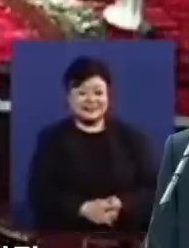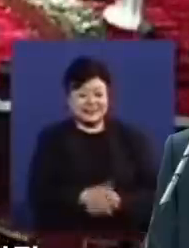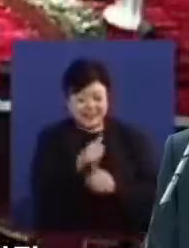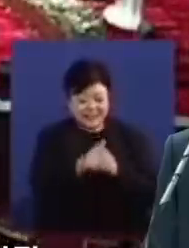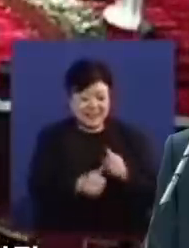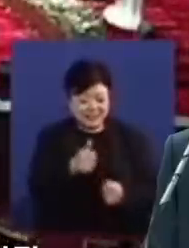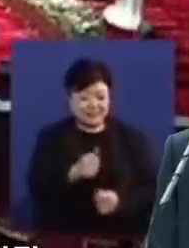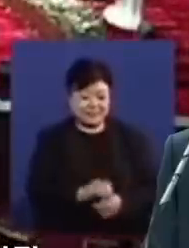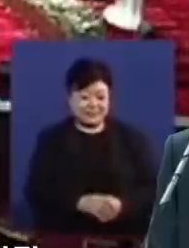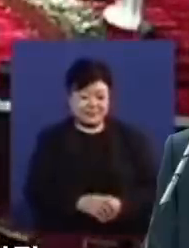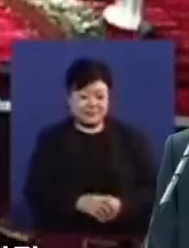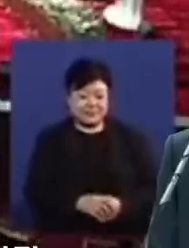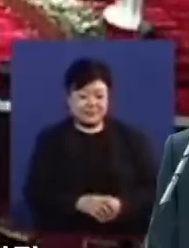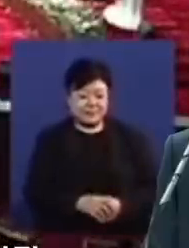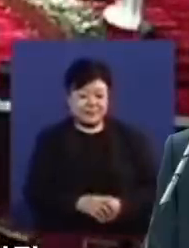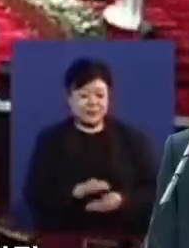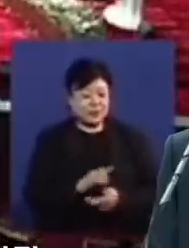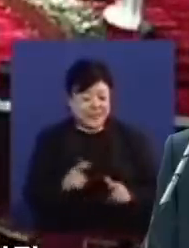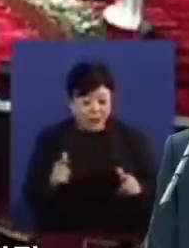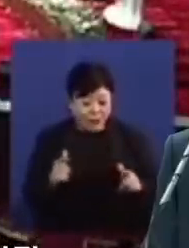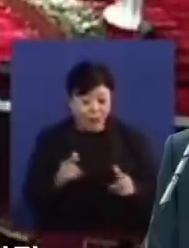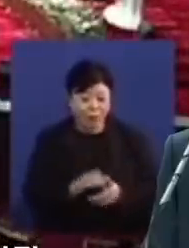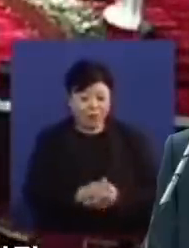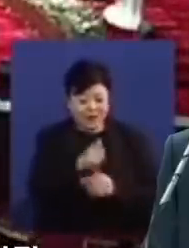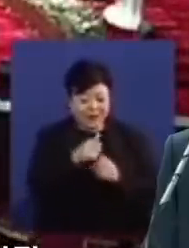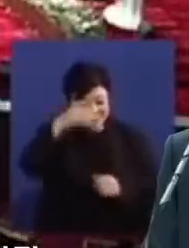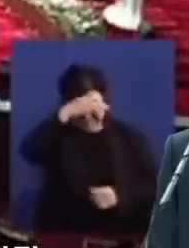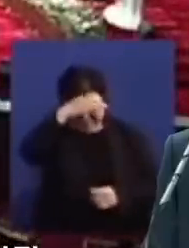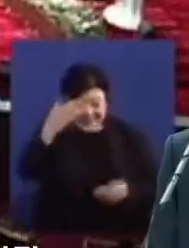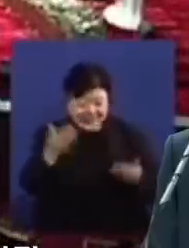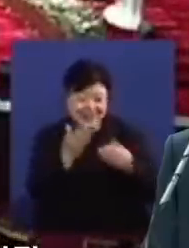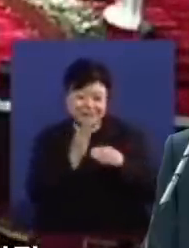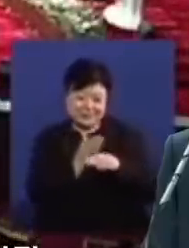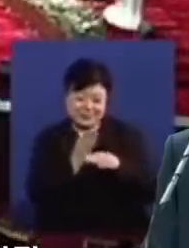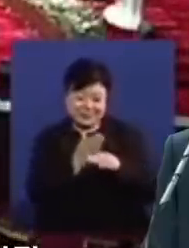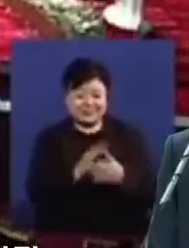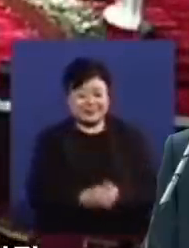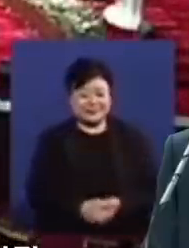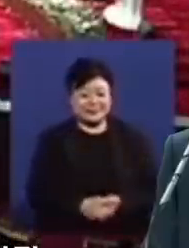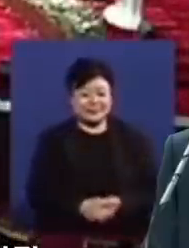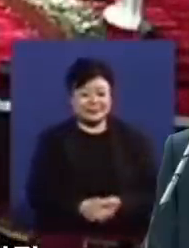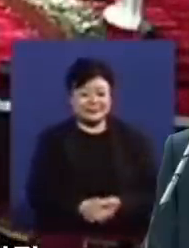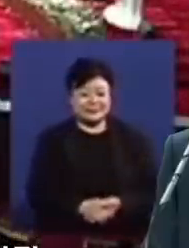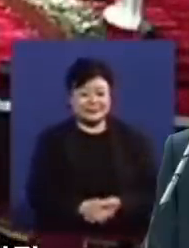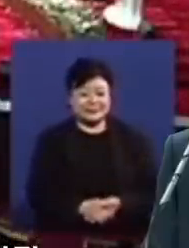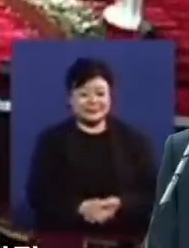하나님이 뭐 하늘에서 놀고 계신 줄 알지만 그렇지 않습니다. 하나님 부지런히 일하고 계십니다.